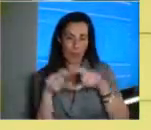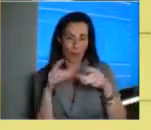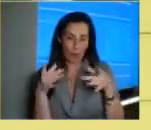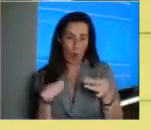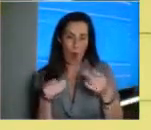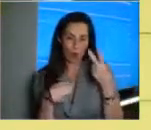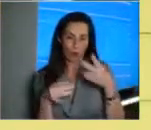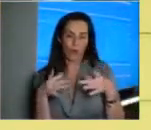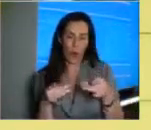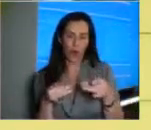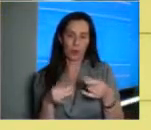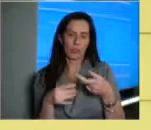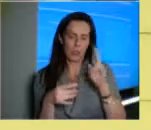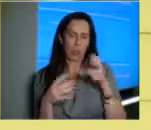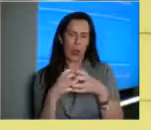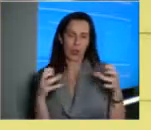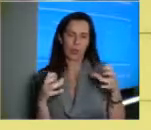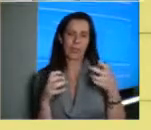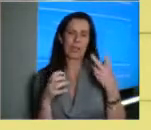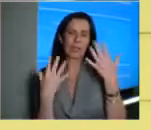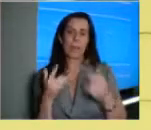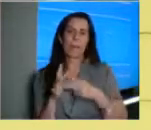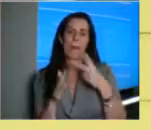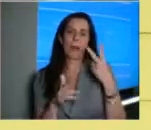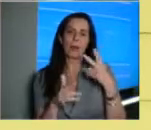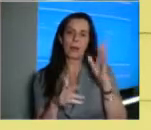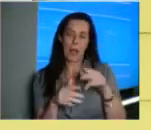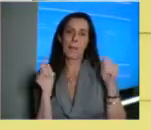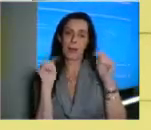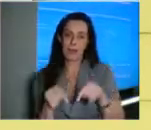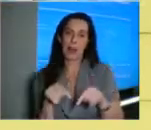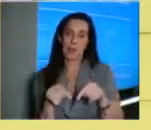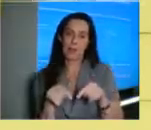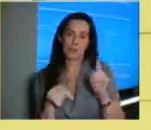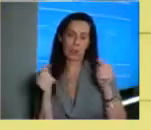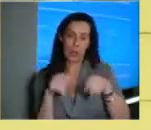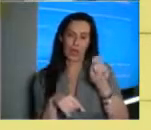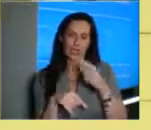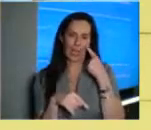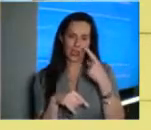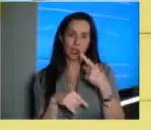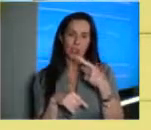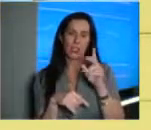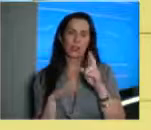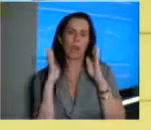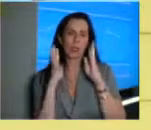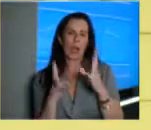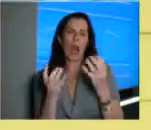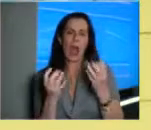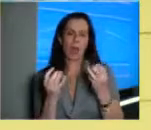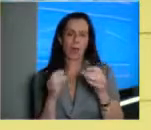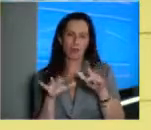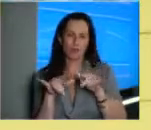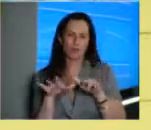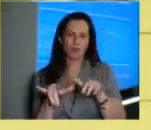עליו, זה מגלון יותר ארוך, כי צריך לספור את זה פעמיים, אז זה גם מגיע לכאן, ומי שיגיע לכנסת יראה פה שפתחו כאן במסדרונות המון עמדות